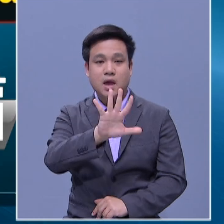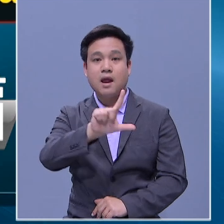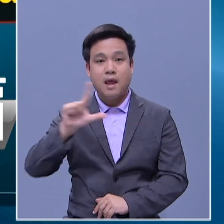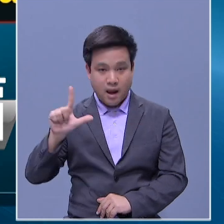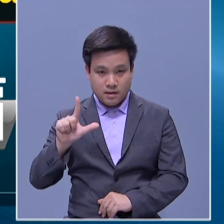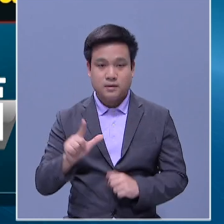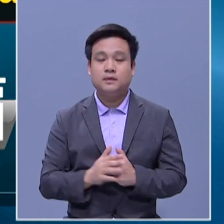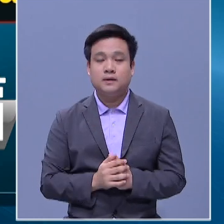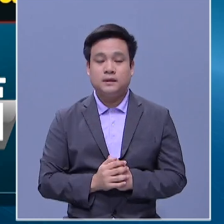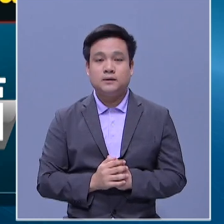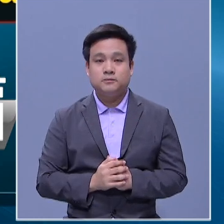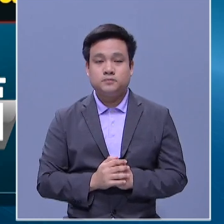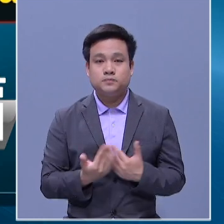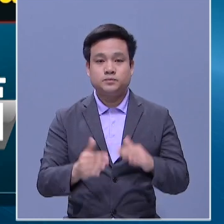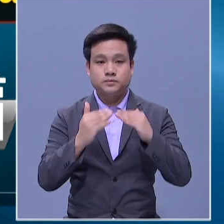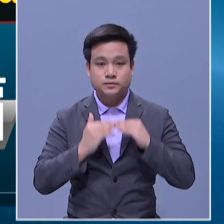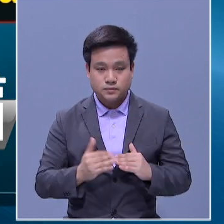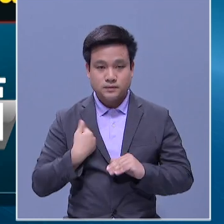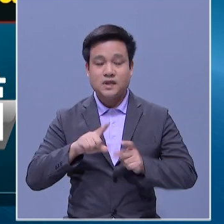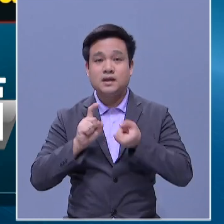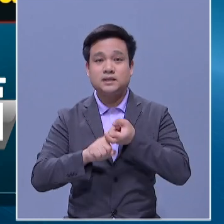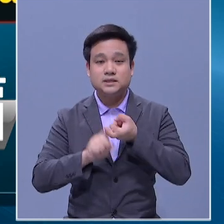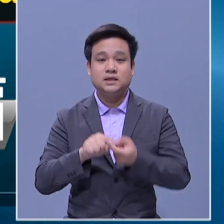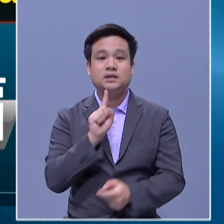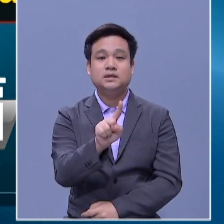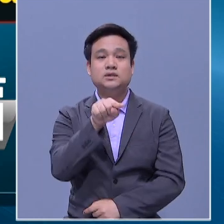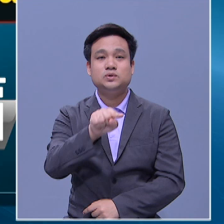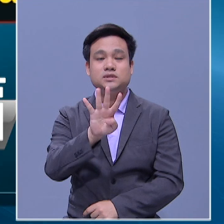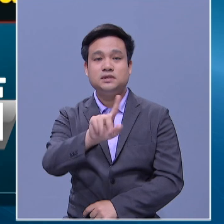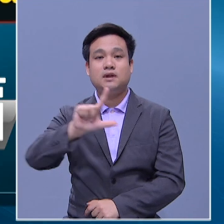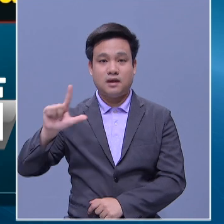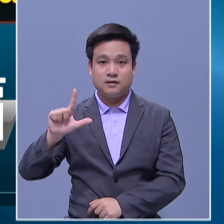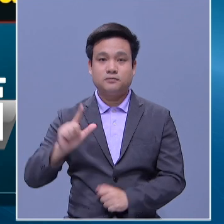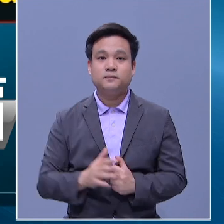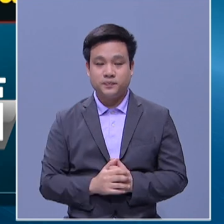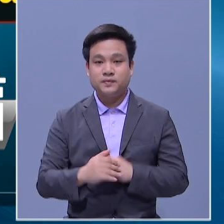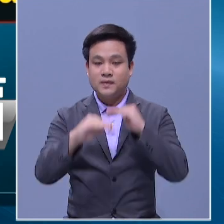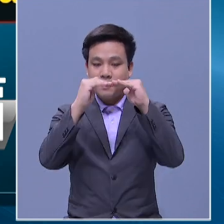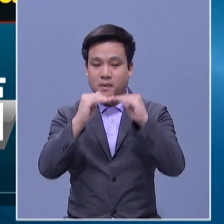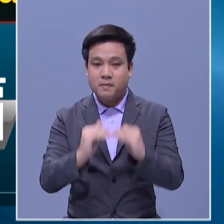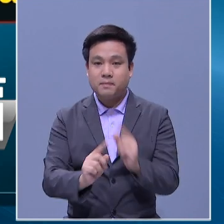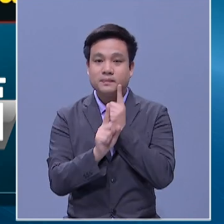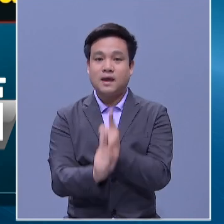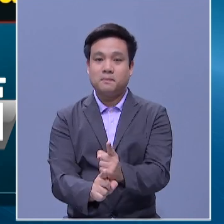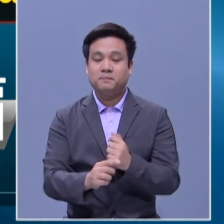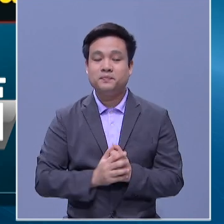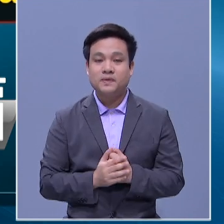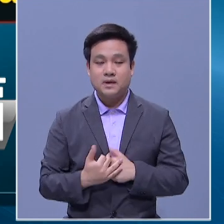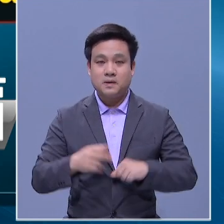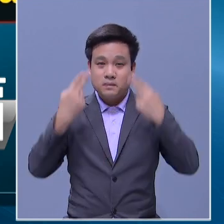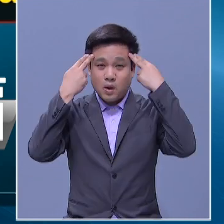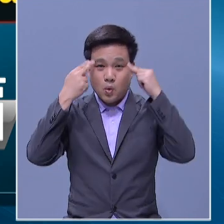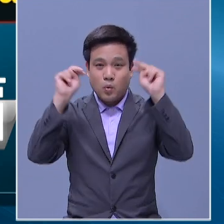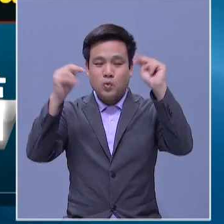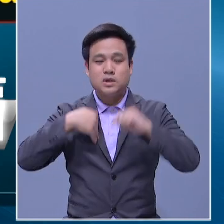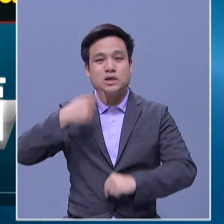สน87,000กว่าคนแล้วก็รัสเซียนะคะ1ล้าน4แสน28,000กว่าคนตามลำดับโดยท่านนายกก็ได้มีการวางแนวทาง